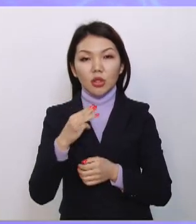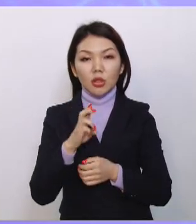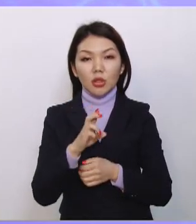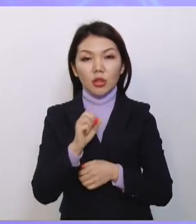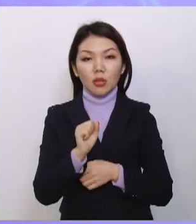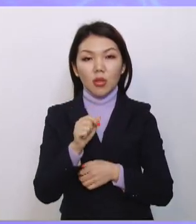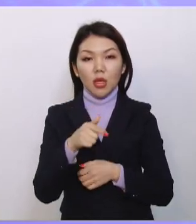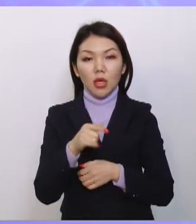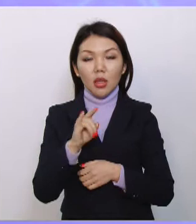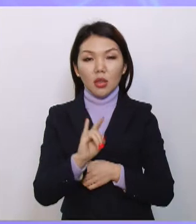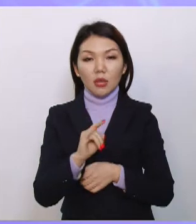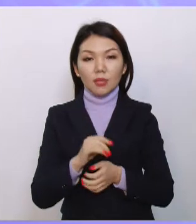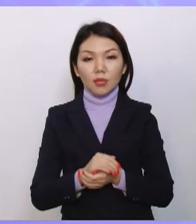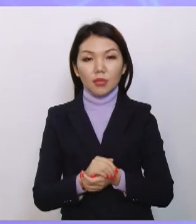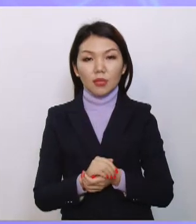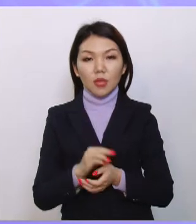мөмө,